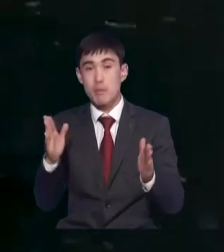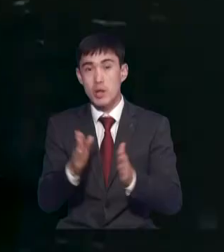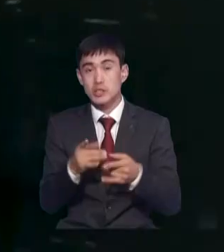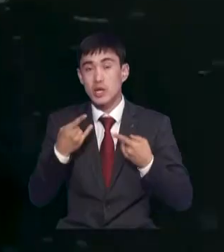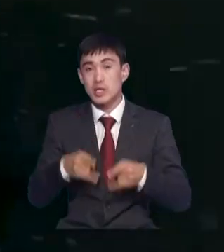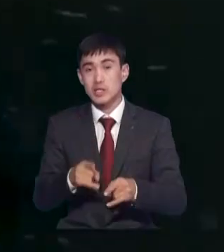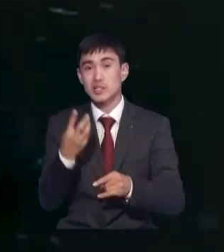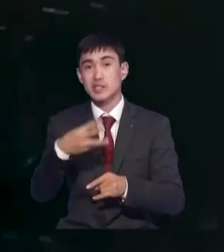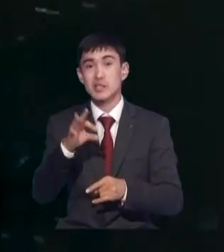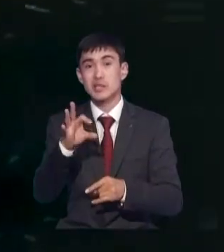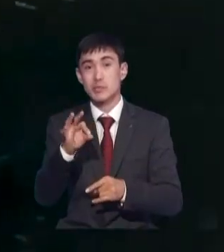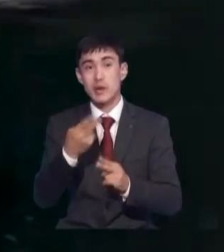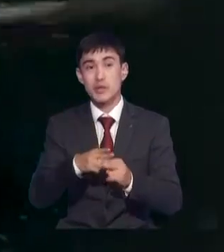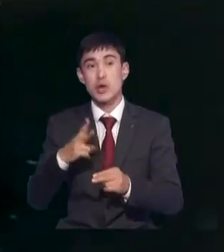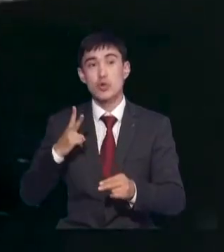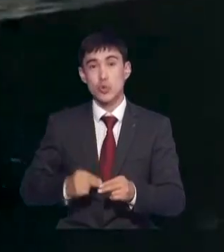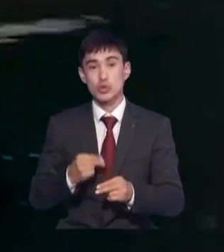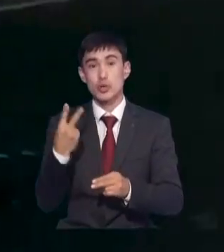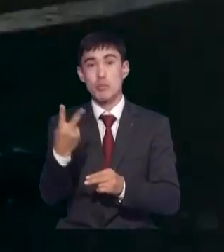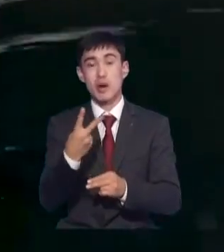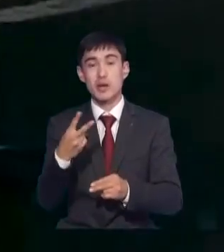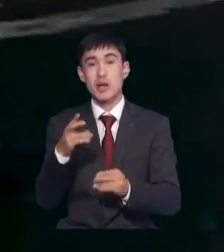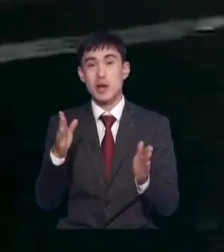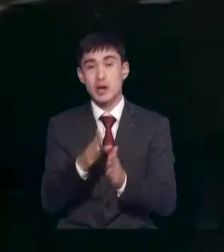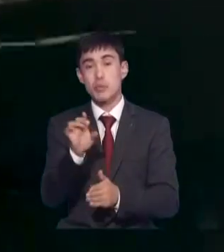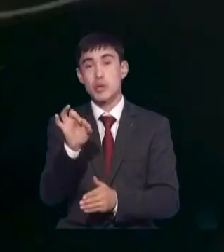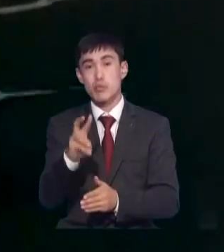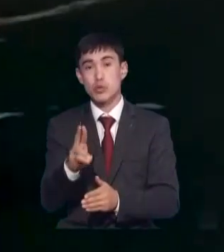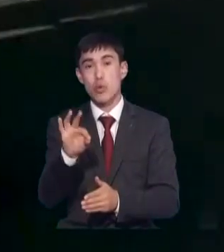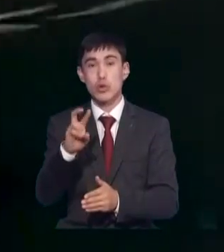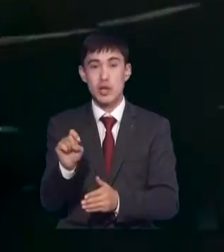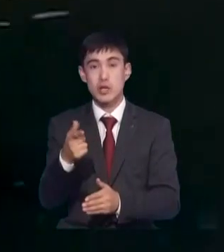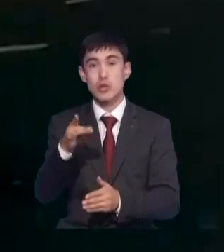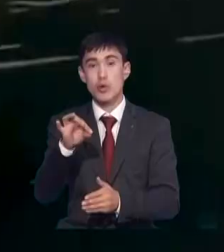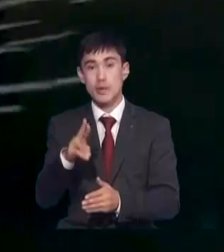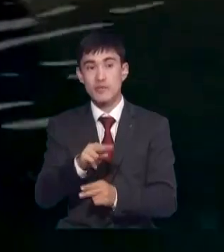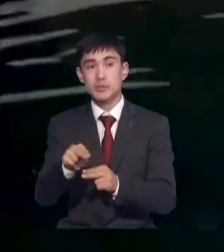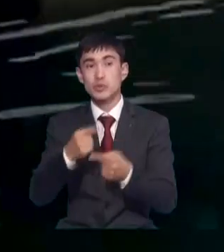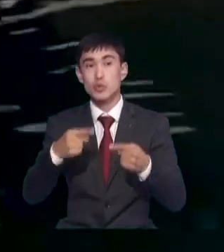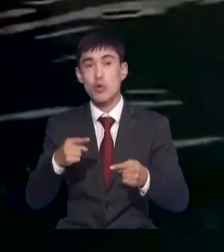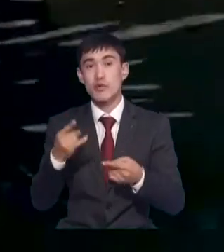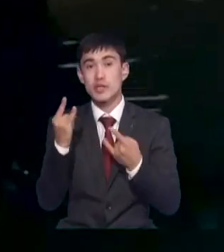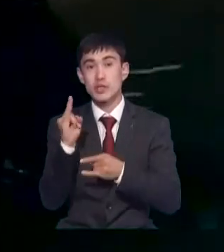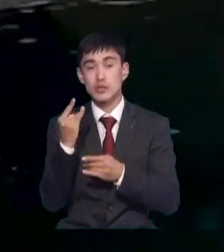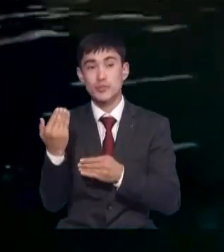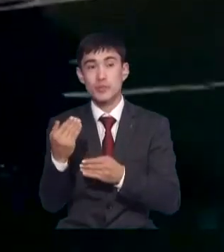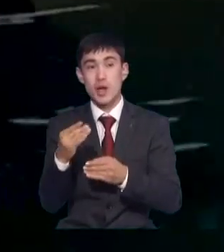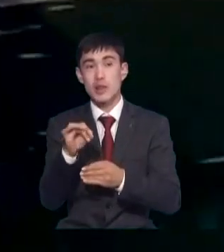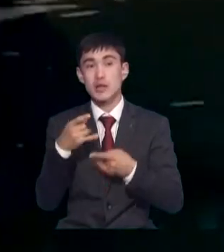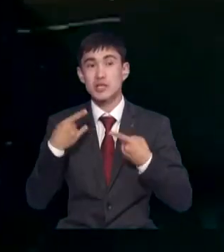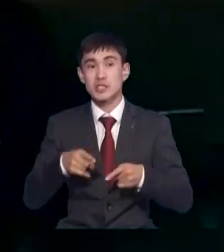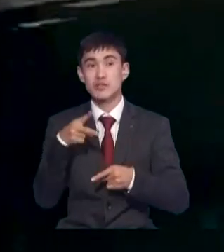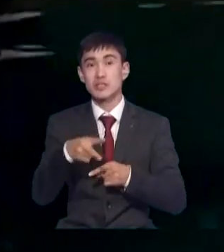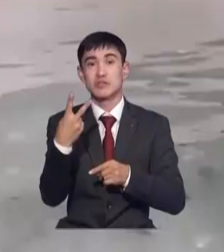родилась 30 октября, является дочерью пары карликовых бегемотов Отто и Глории. Они воспитывают другого детеныша, Амару, которая была рождена